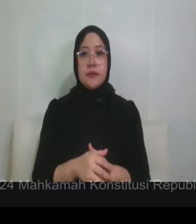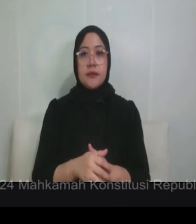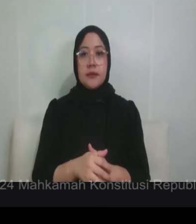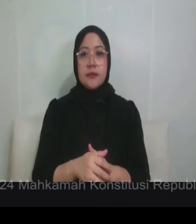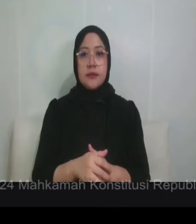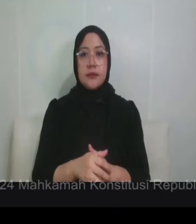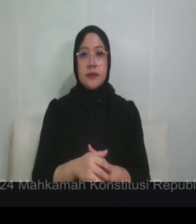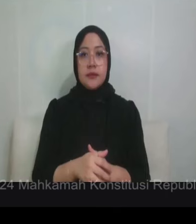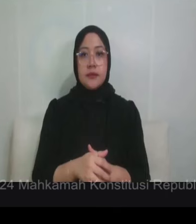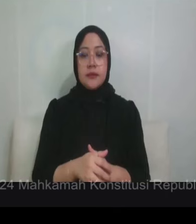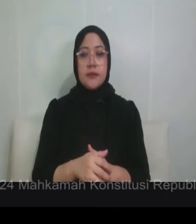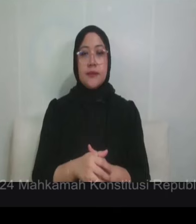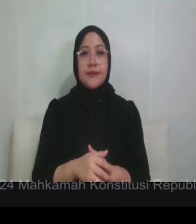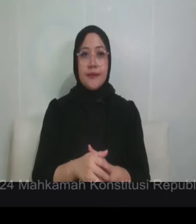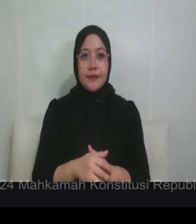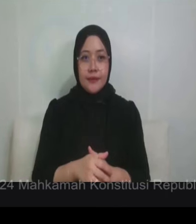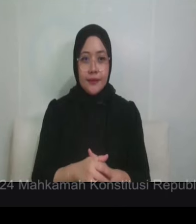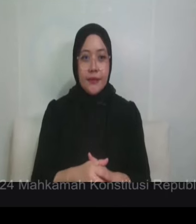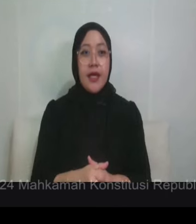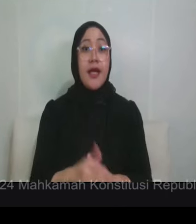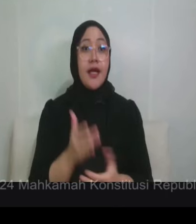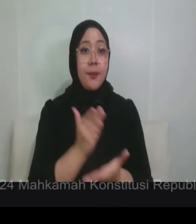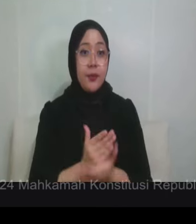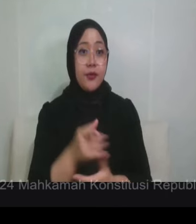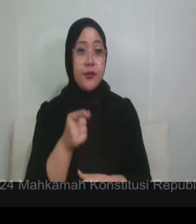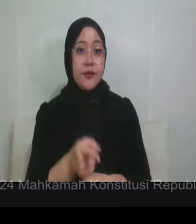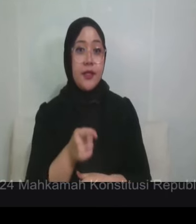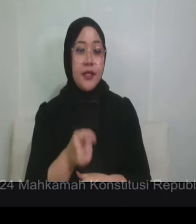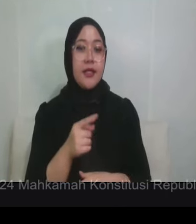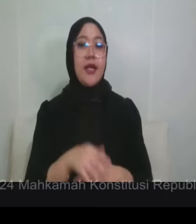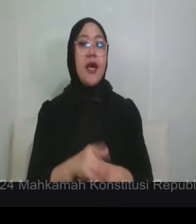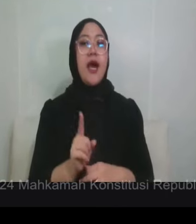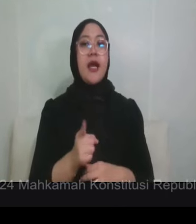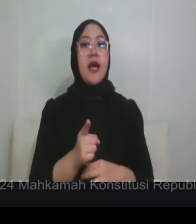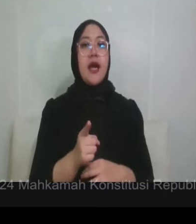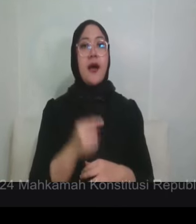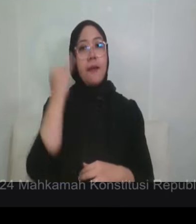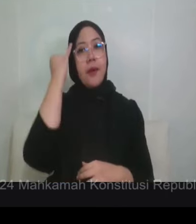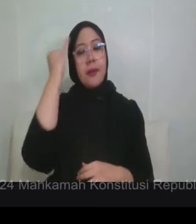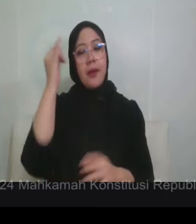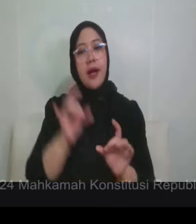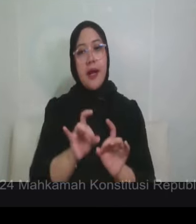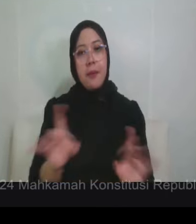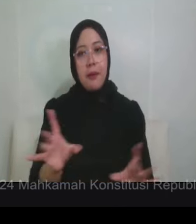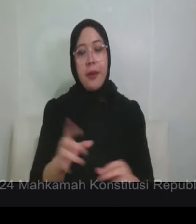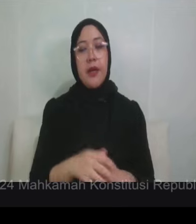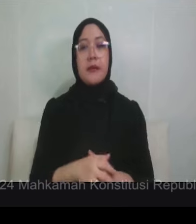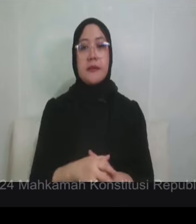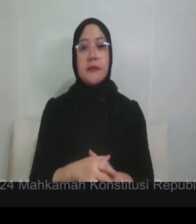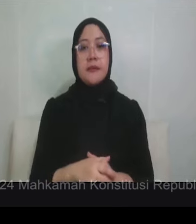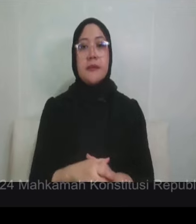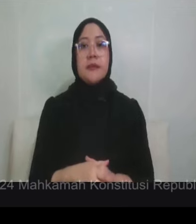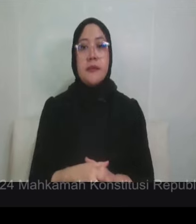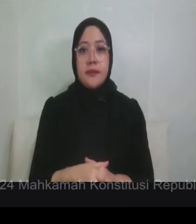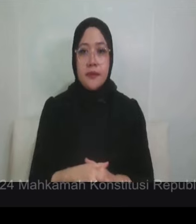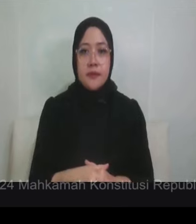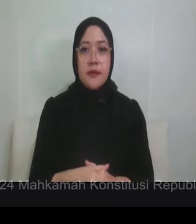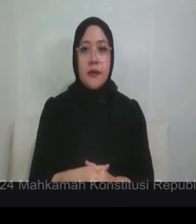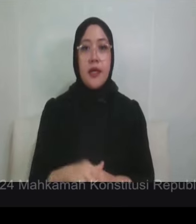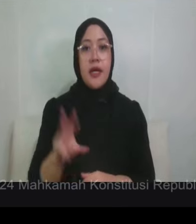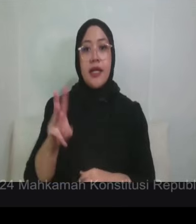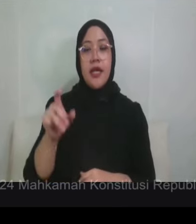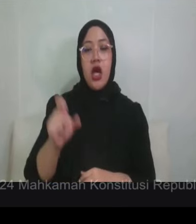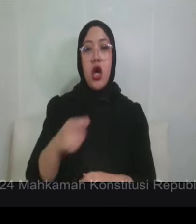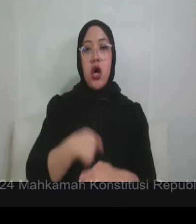selebihnya terhadap putusan Mahkamah aku terdapat pendapat berbeda atau desenting opinion dari tiga orang hakim